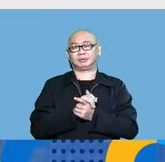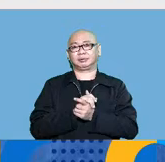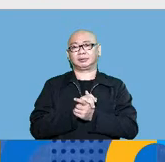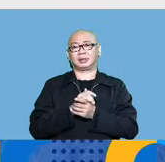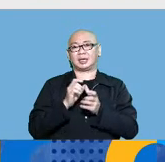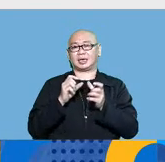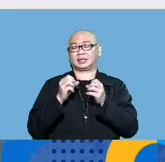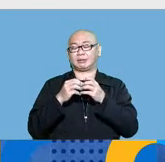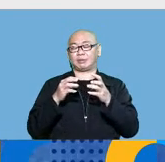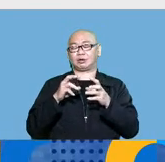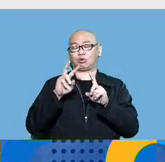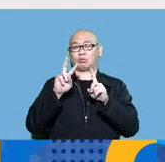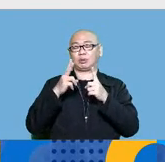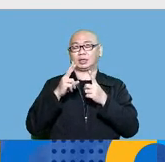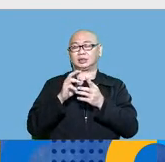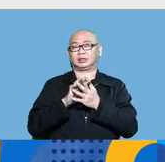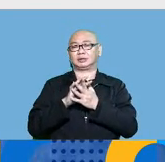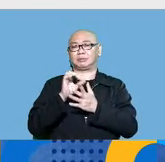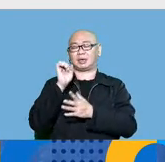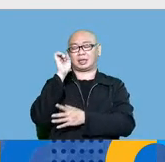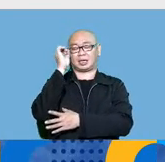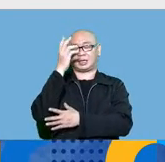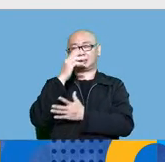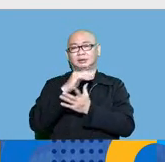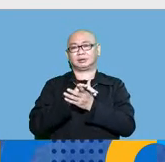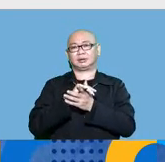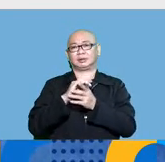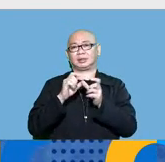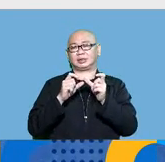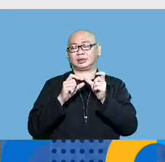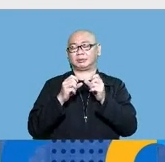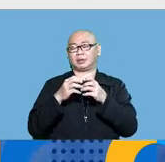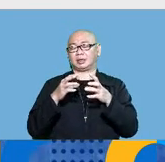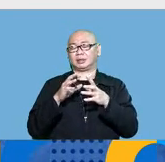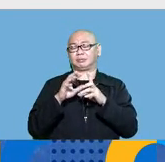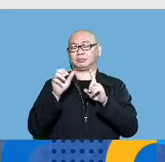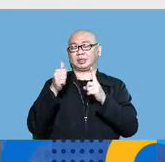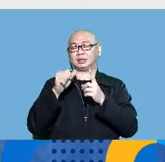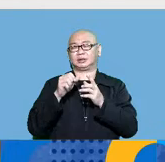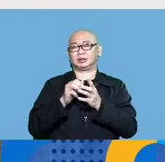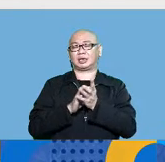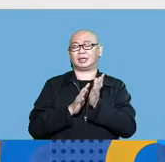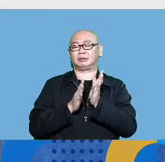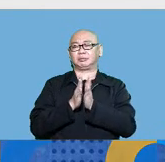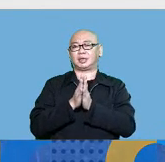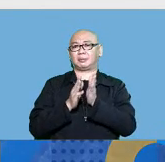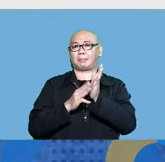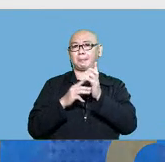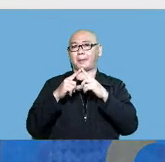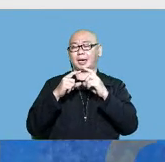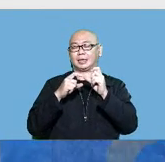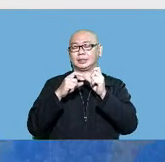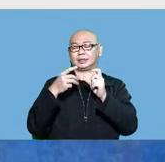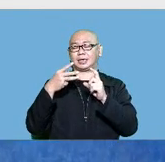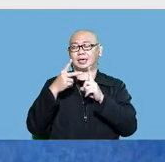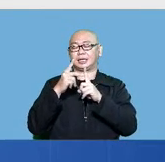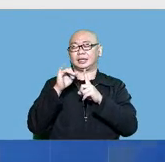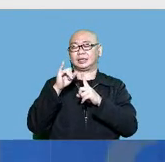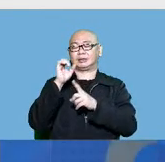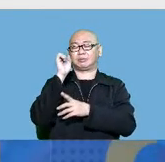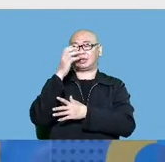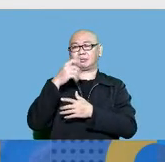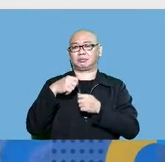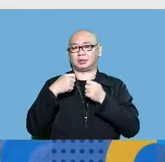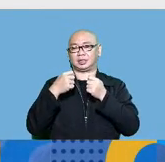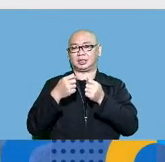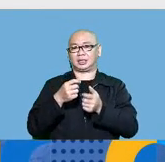SMA Negeri 12 Semarang, SMA Negeri 16 Semarang, dan SMA Masehi Semarang yang telah memberi izin kepada saya